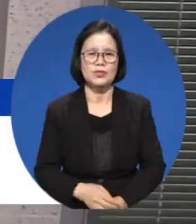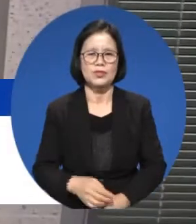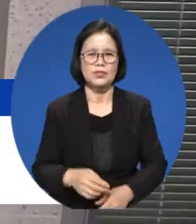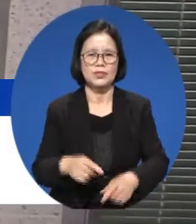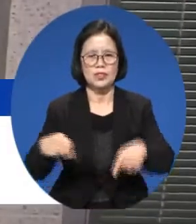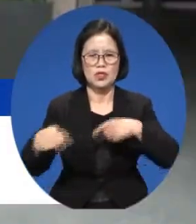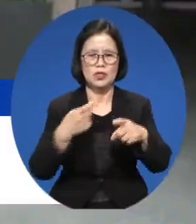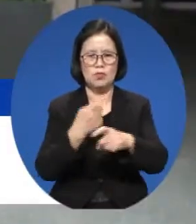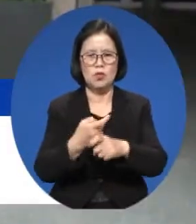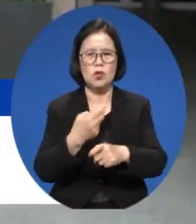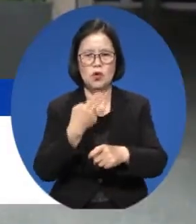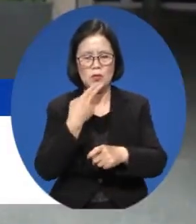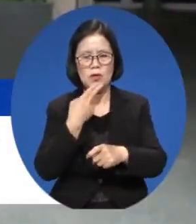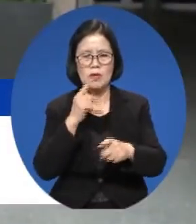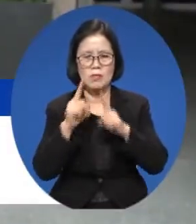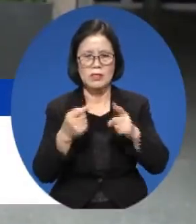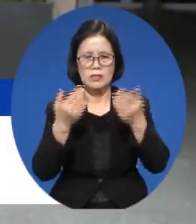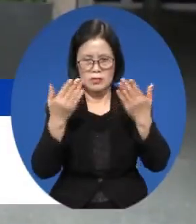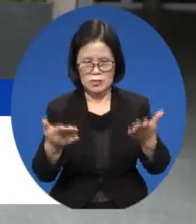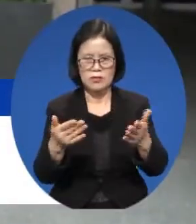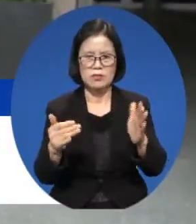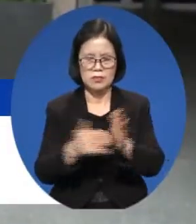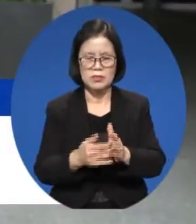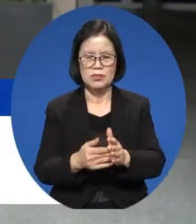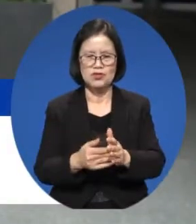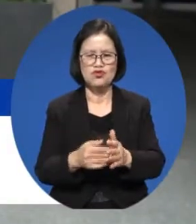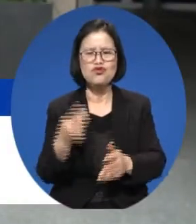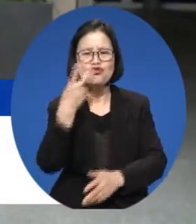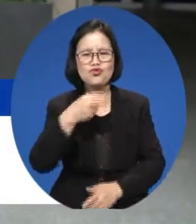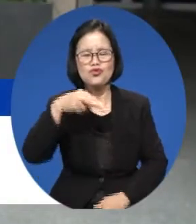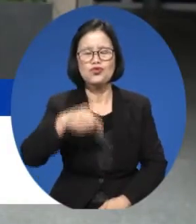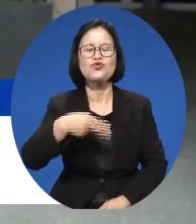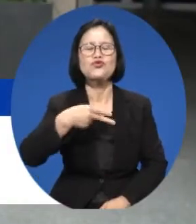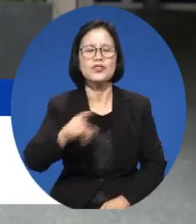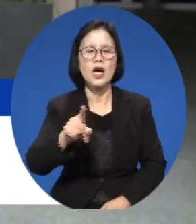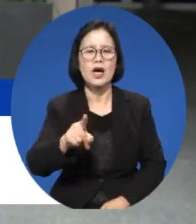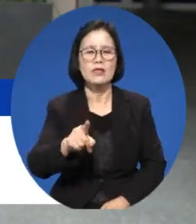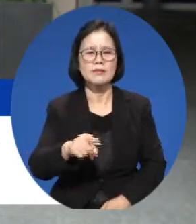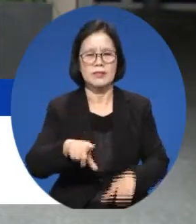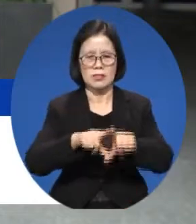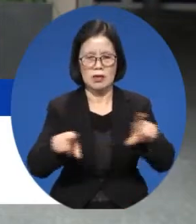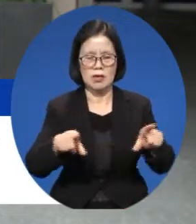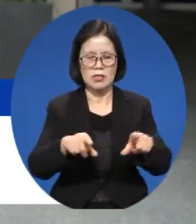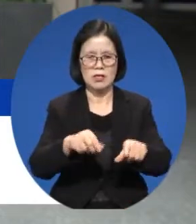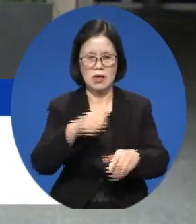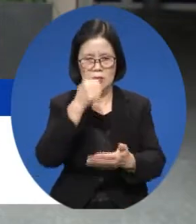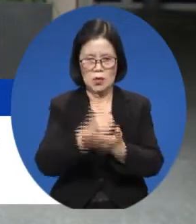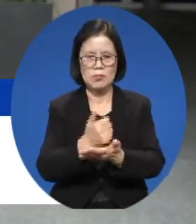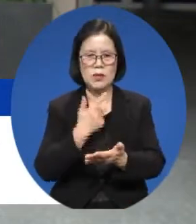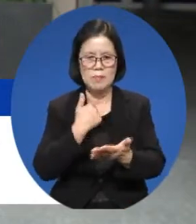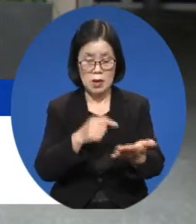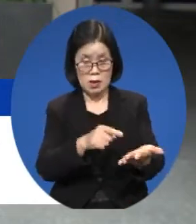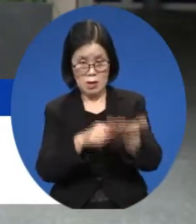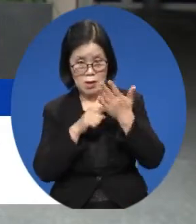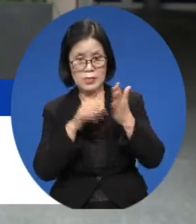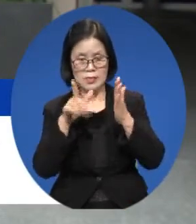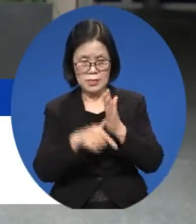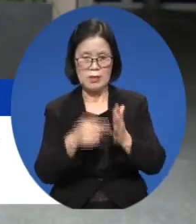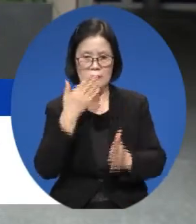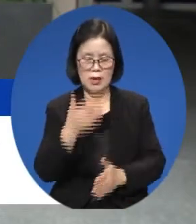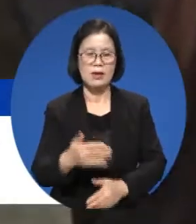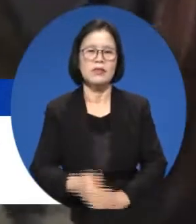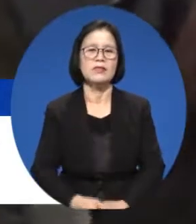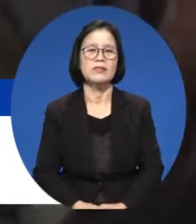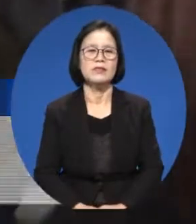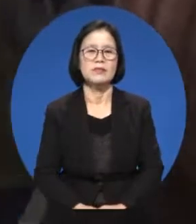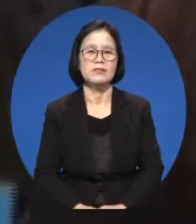안 한다는 말씀을 분명히 말씀을 드렸습니다. 수사라고 하는 것은 객관성인 범죄 사실이 드러났었을 때라야만이 할 수